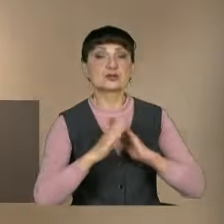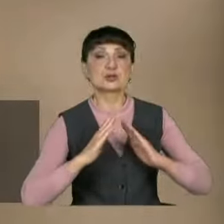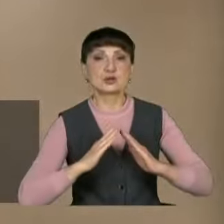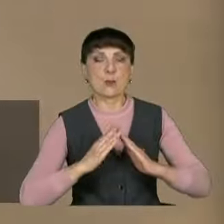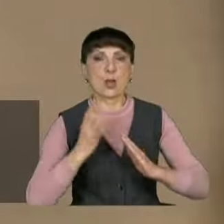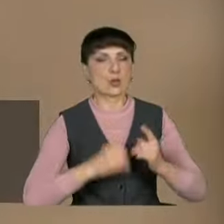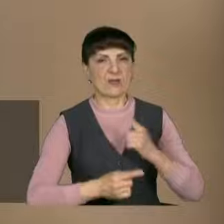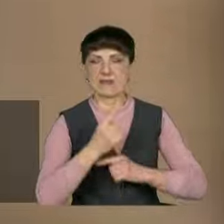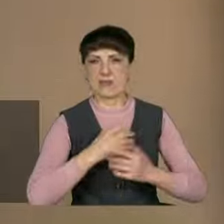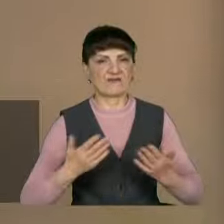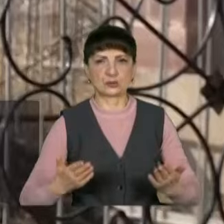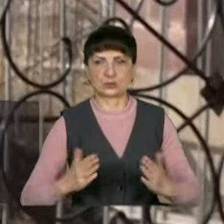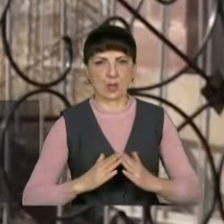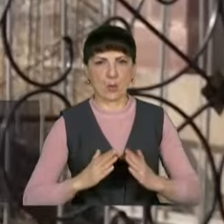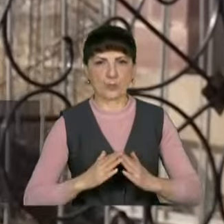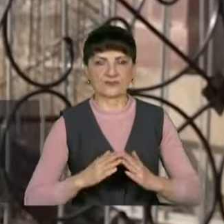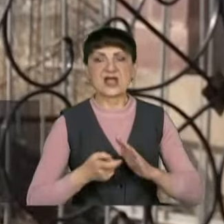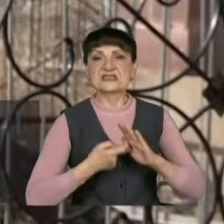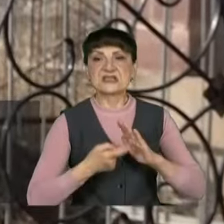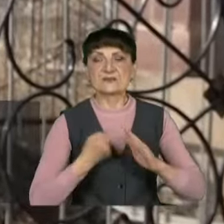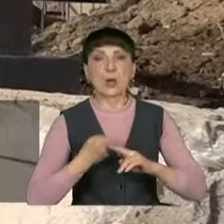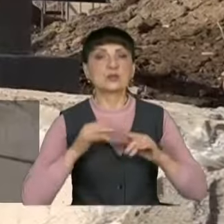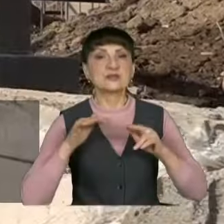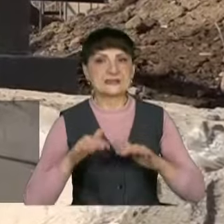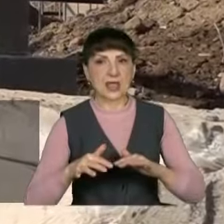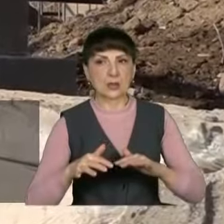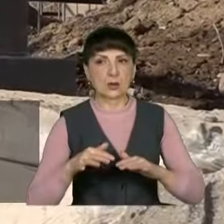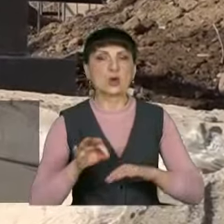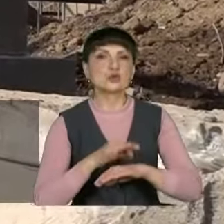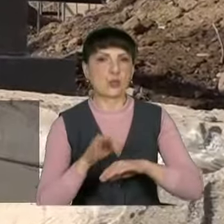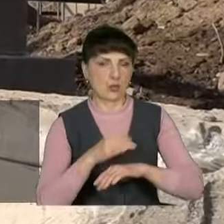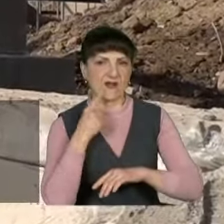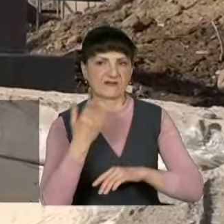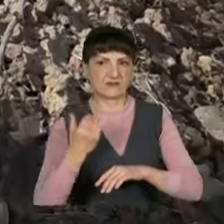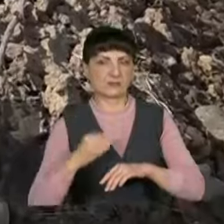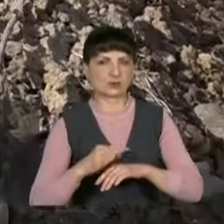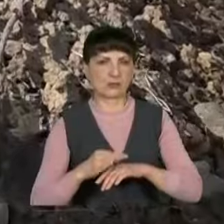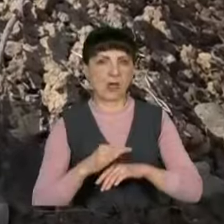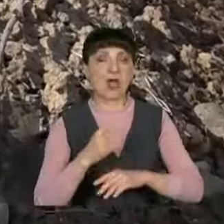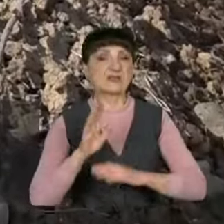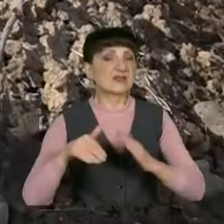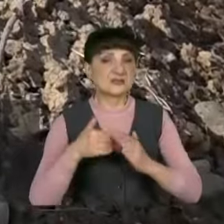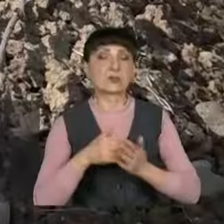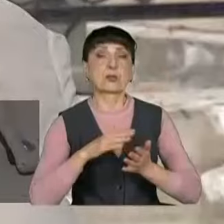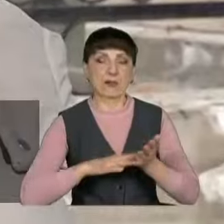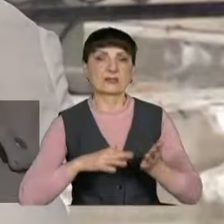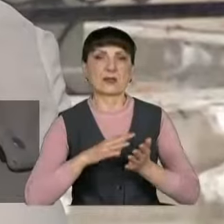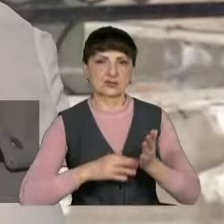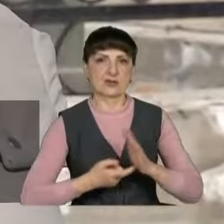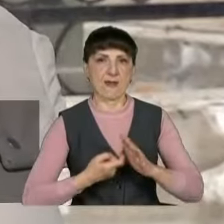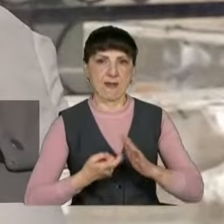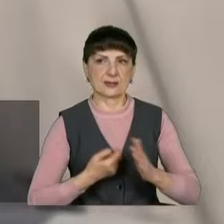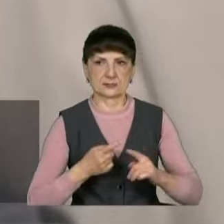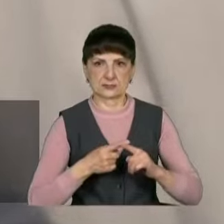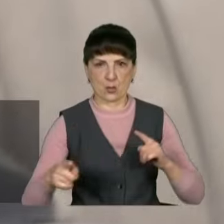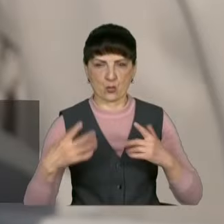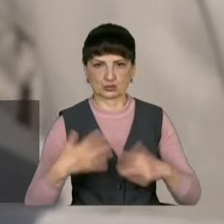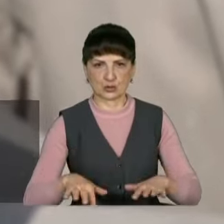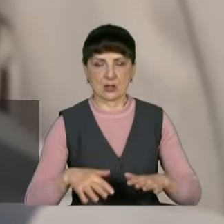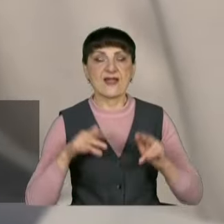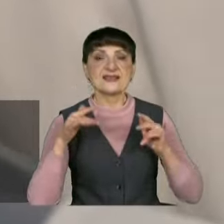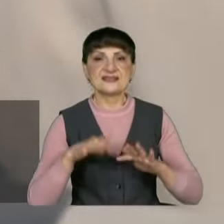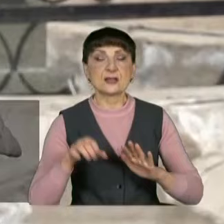но так и не вернулся. Следствие по данному делу, говорит супруга убитого пастуха, до сих пор продолжается. Дело